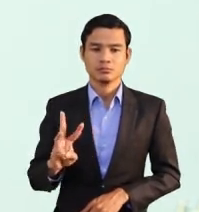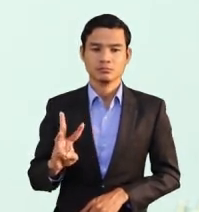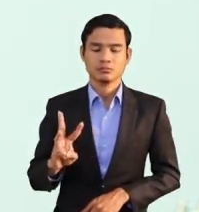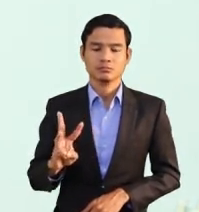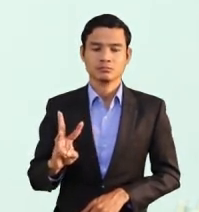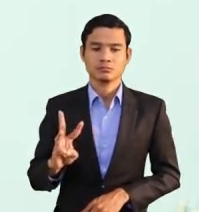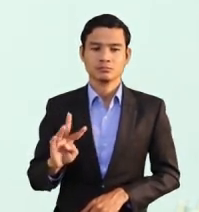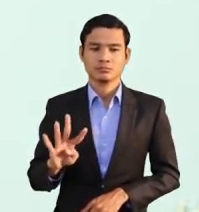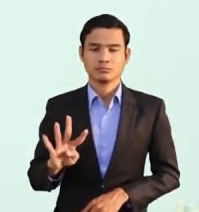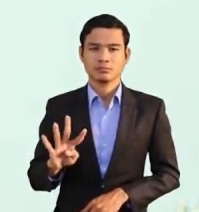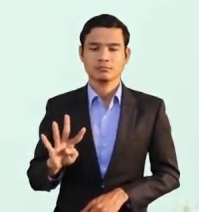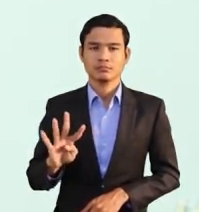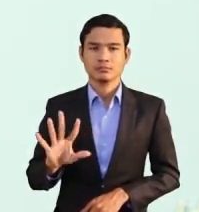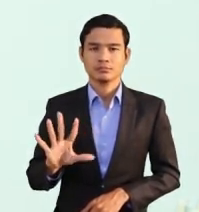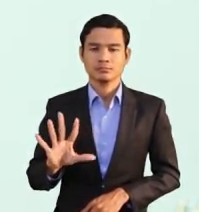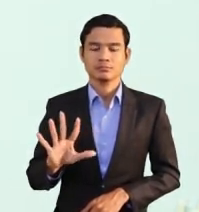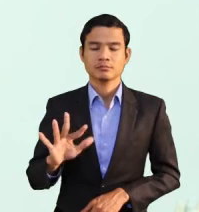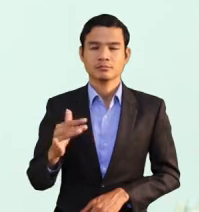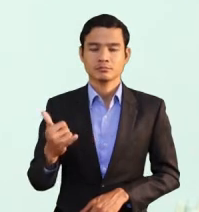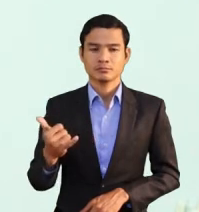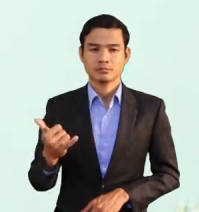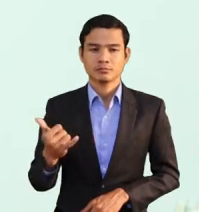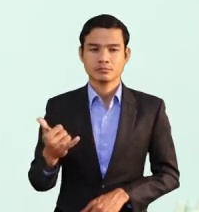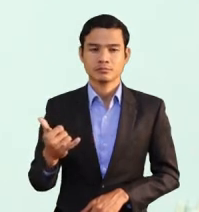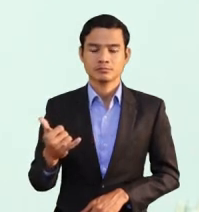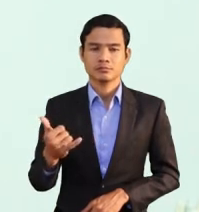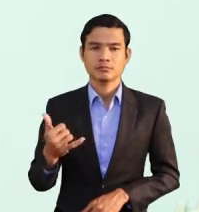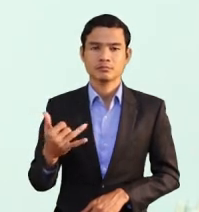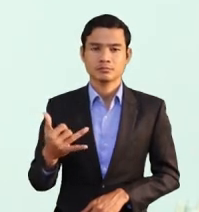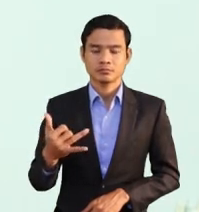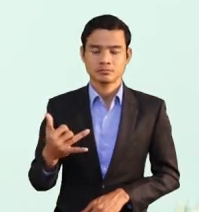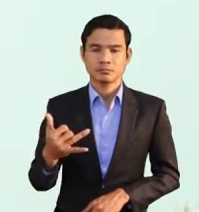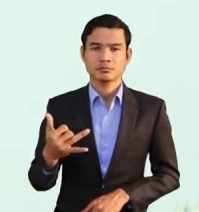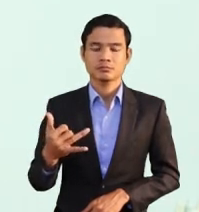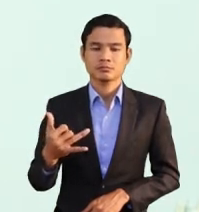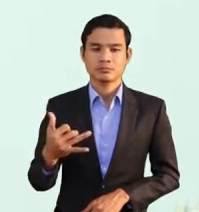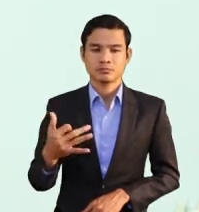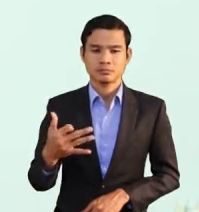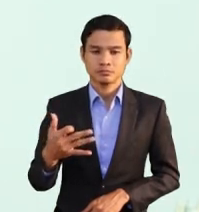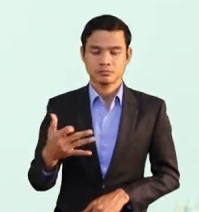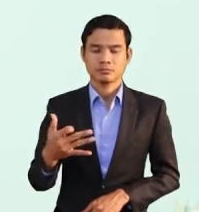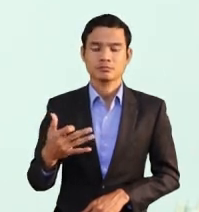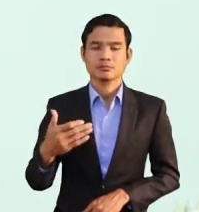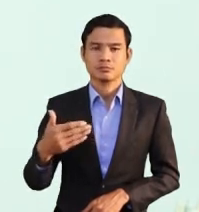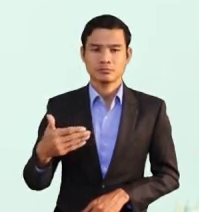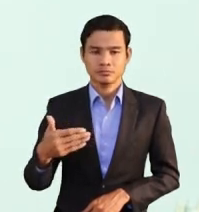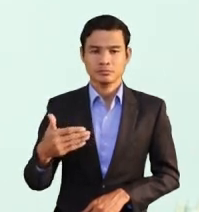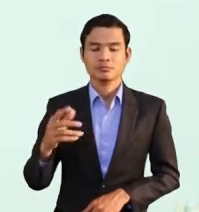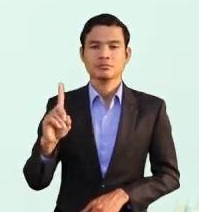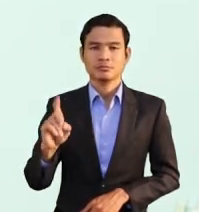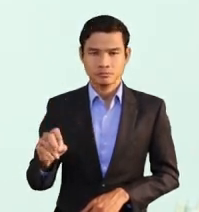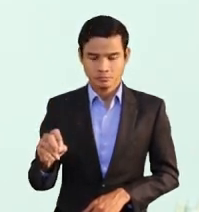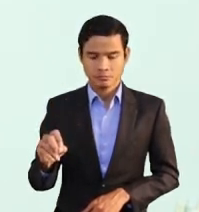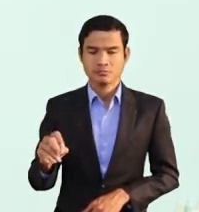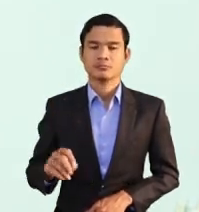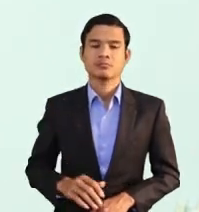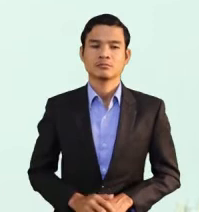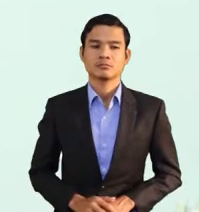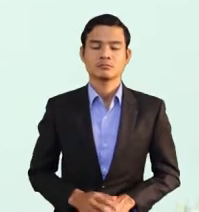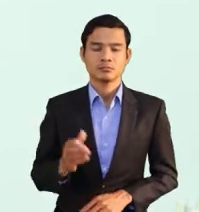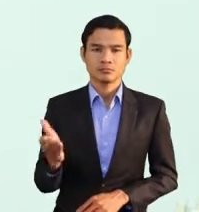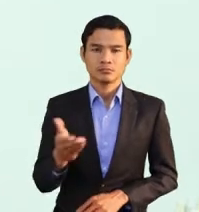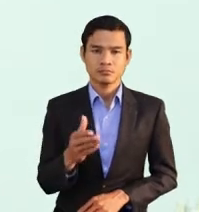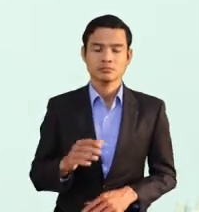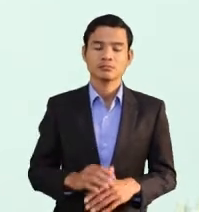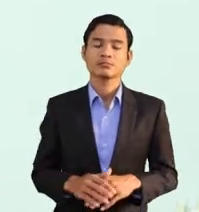bấy buôn trăm bàm mũi bàm bí bàm bấy bàm buôn đọc cha